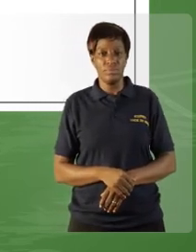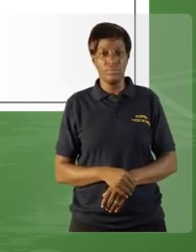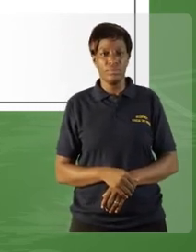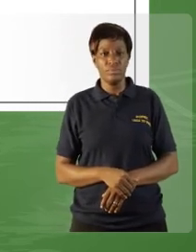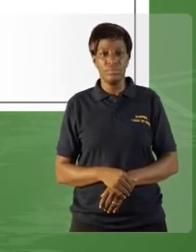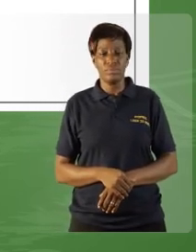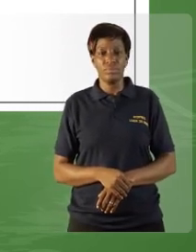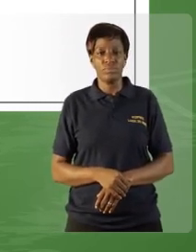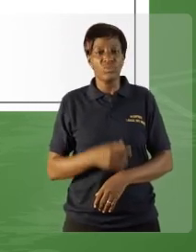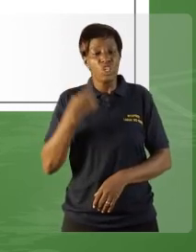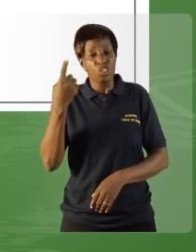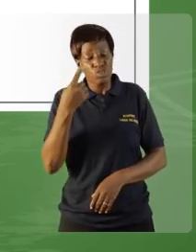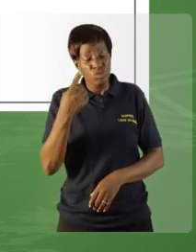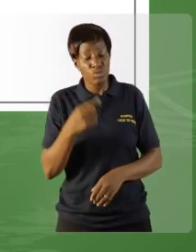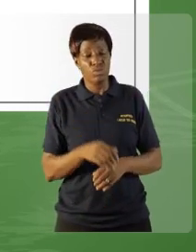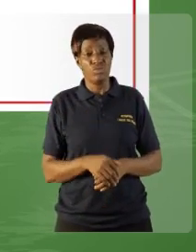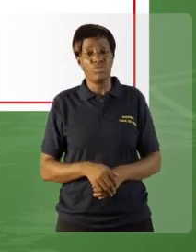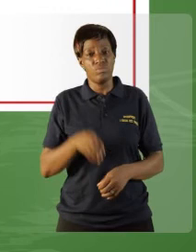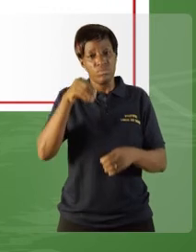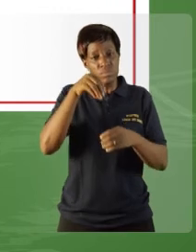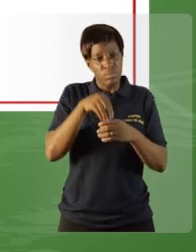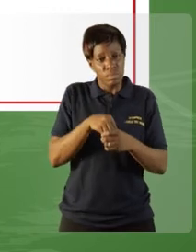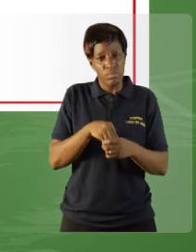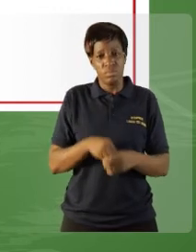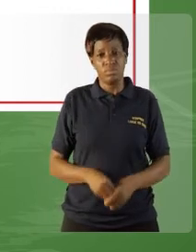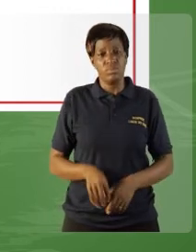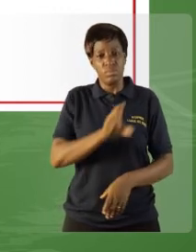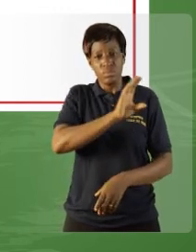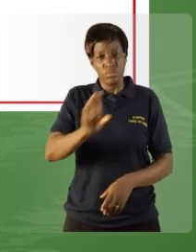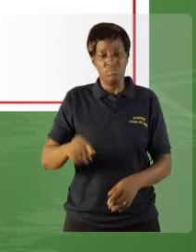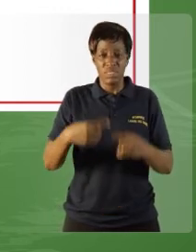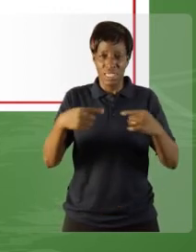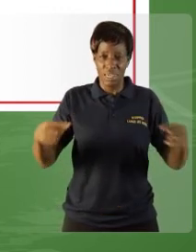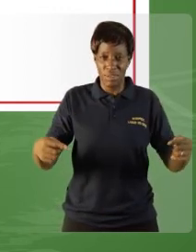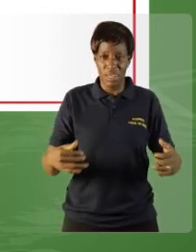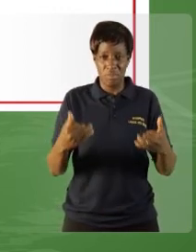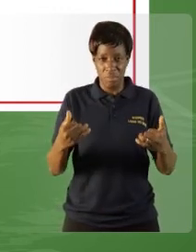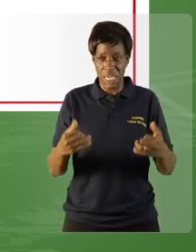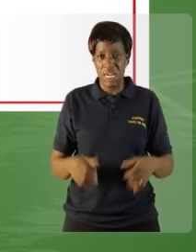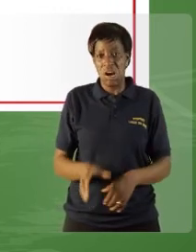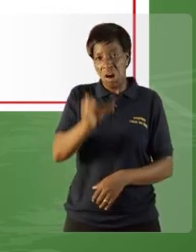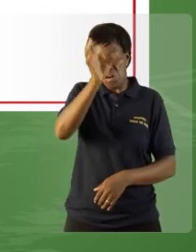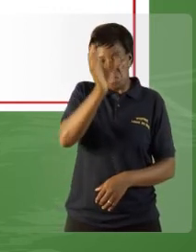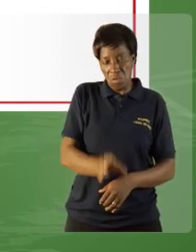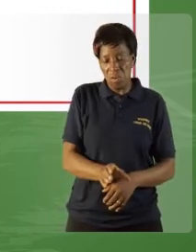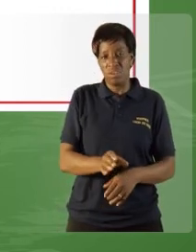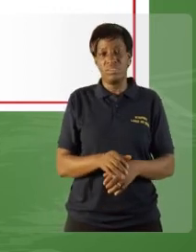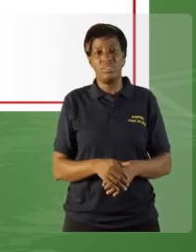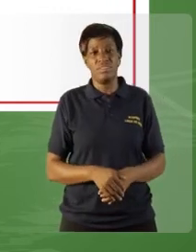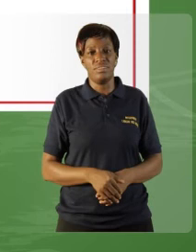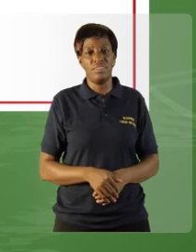nous allons maintenant avec la colonne du registre soutenu. Nous remarquons ici